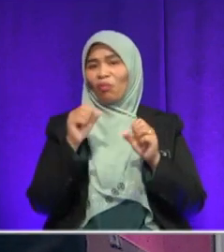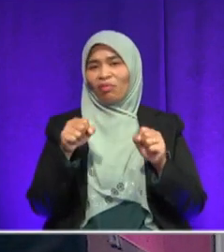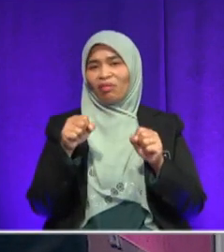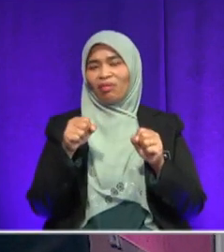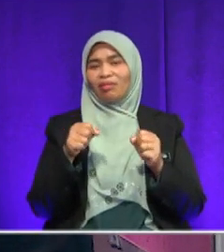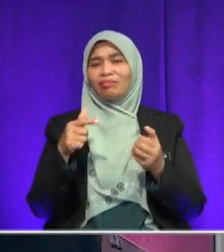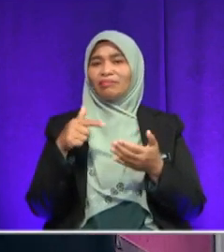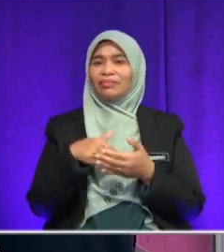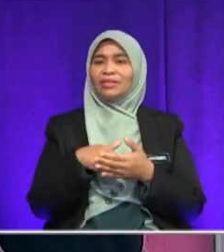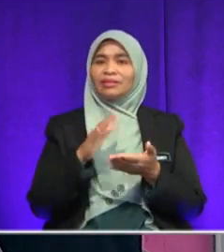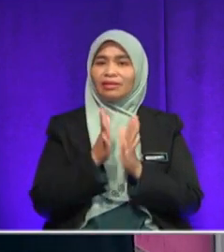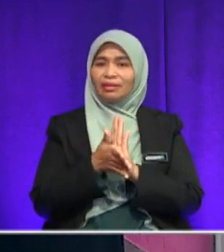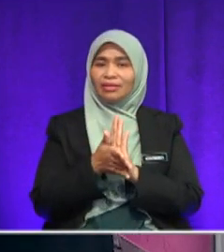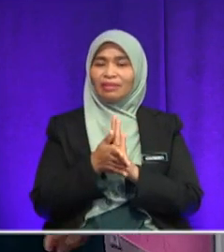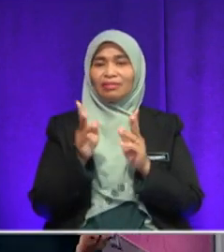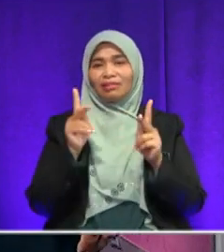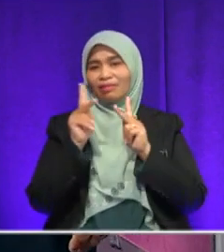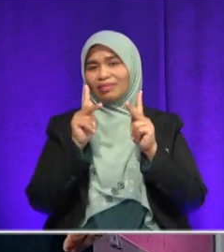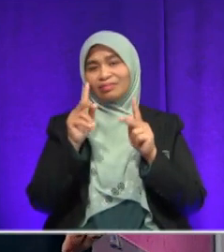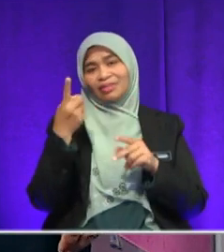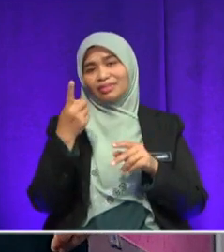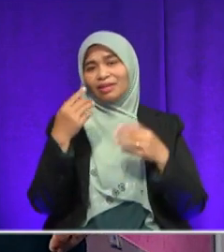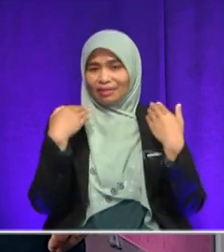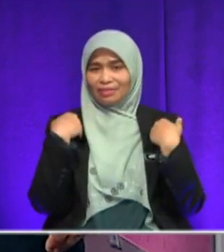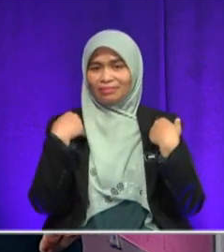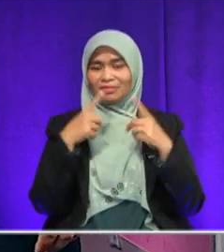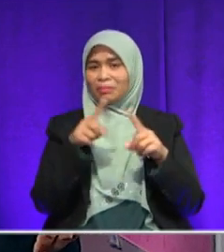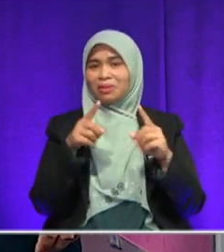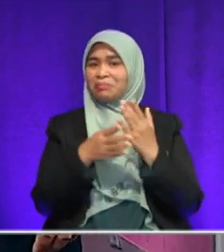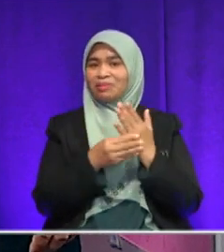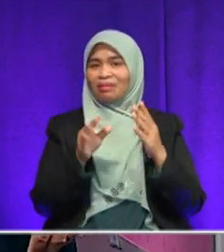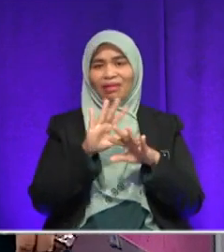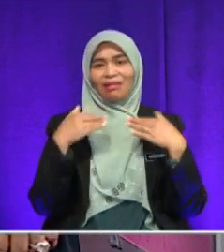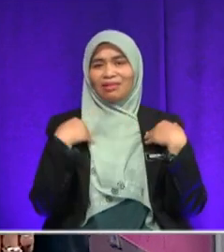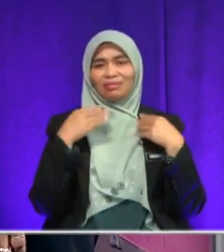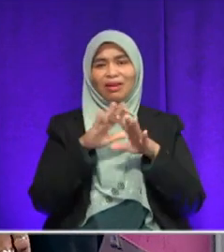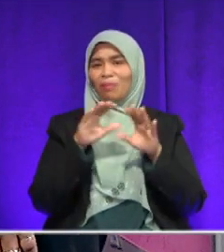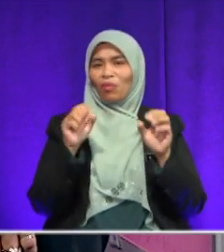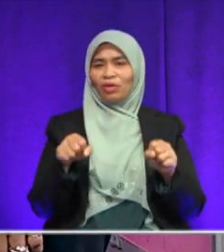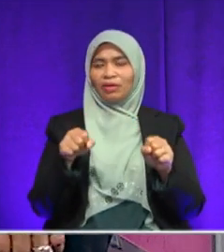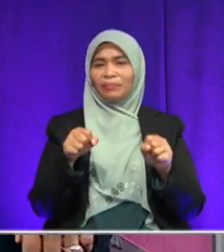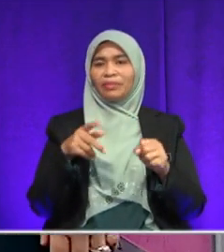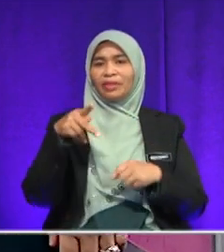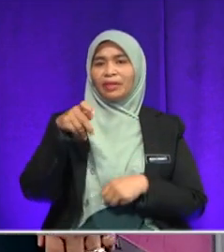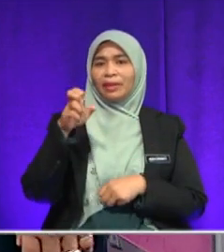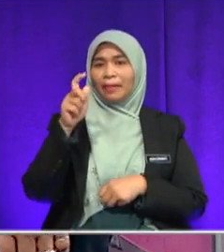mana barang penggenap ni kita perlu menggunakan secara bersama. Okey. Di